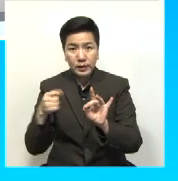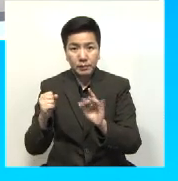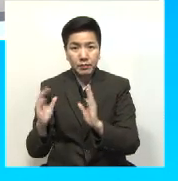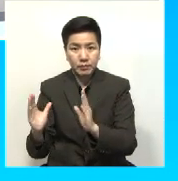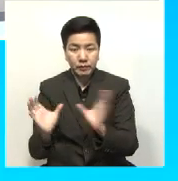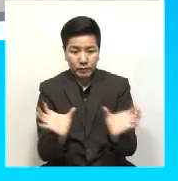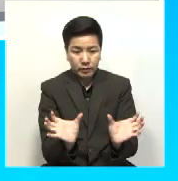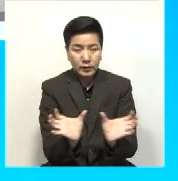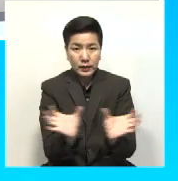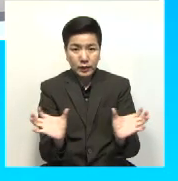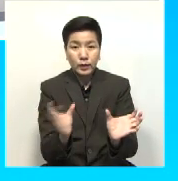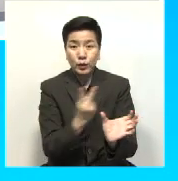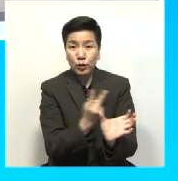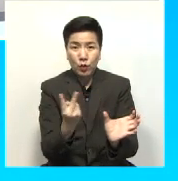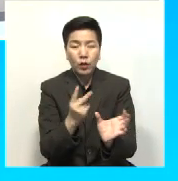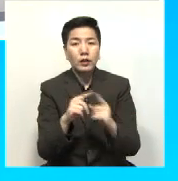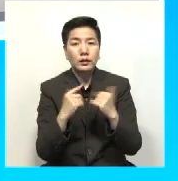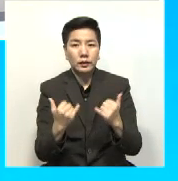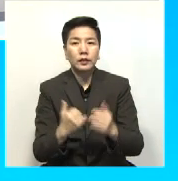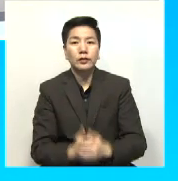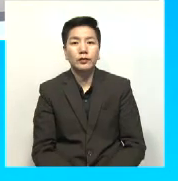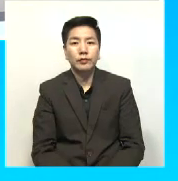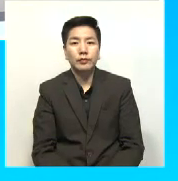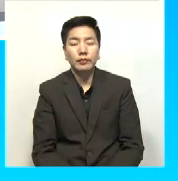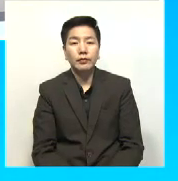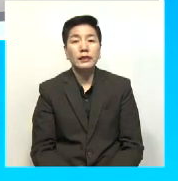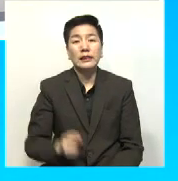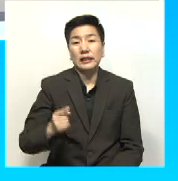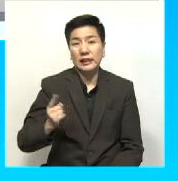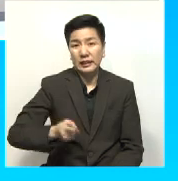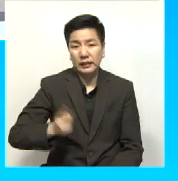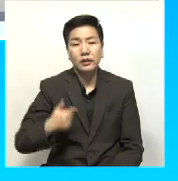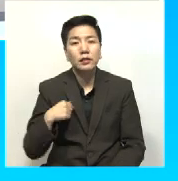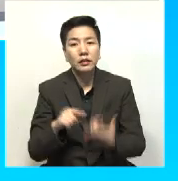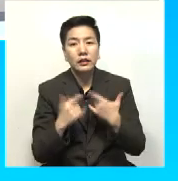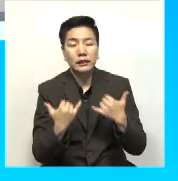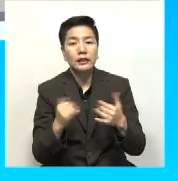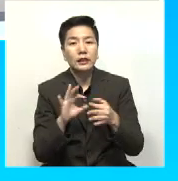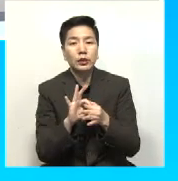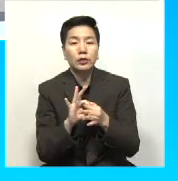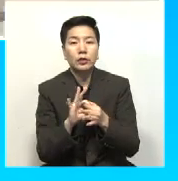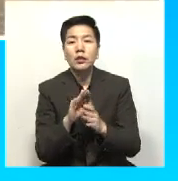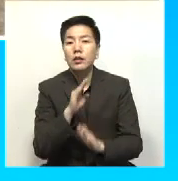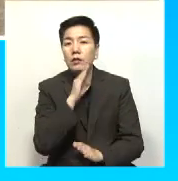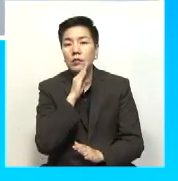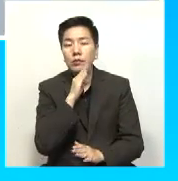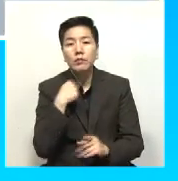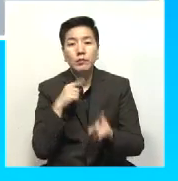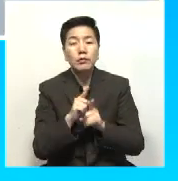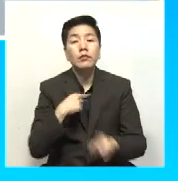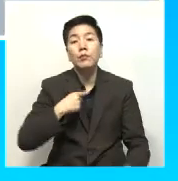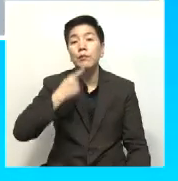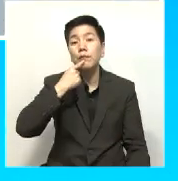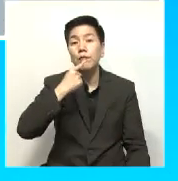าเนี่ยค่ะ ครับก็ส่วนใหญ่จริงๆแล้วเนี่ยในบริเวณที่มีลักษณะที่ผมกล่าวถึง